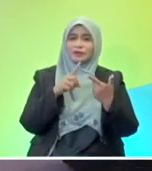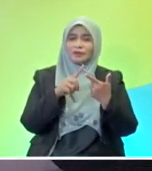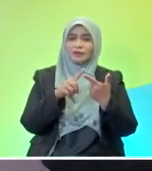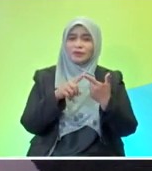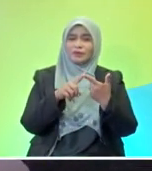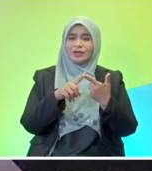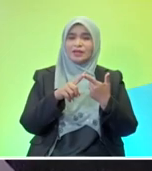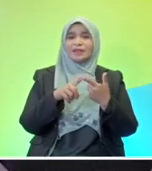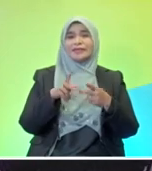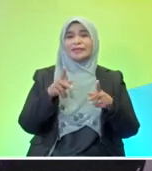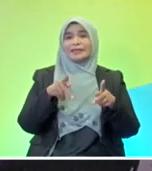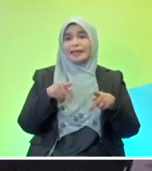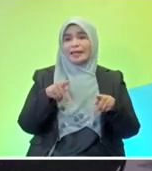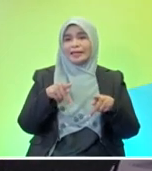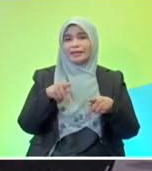kain felt.